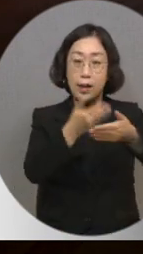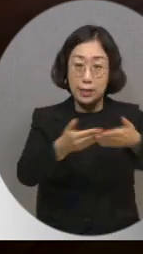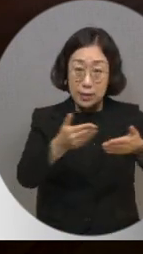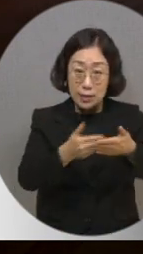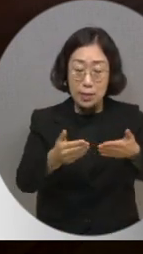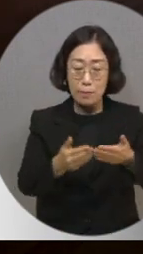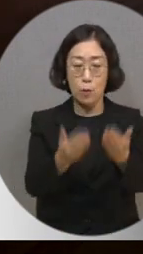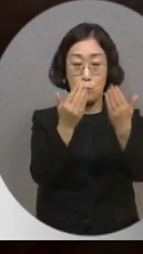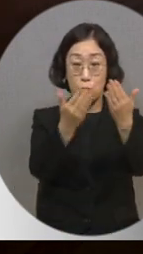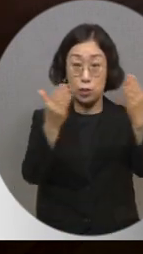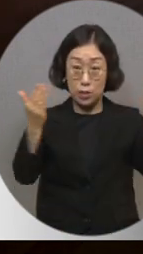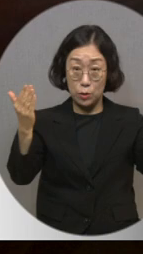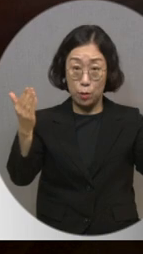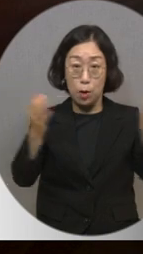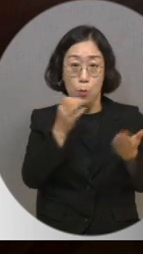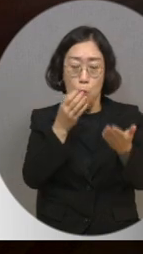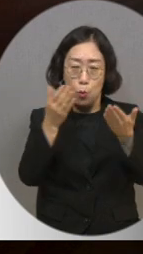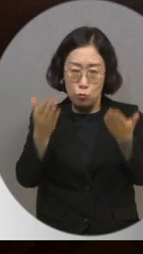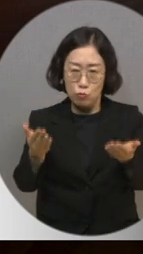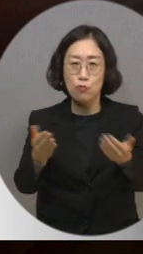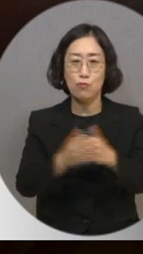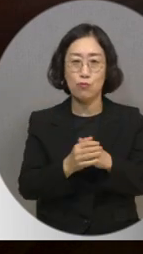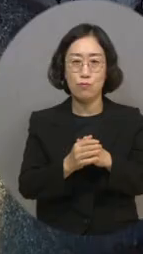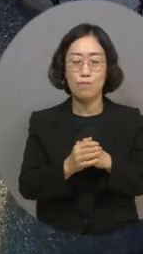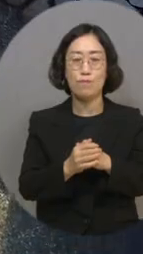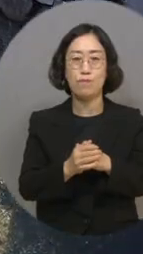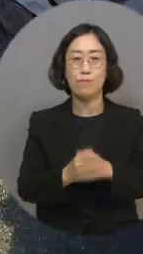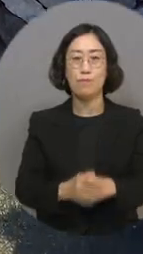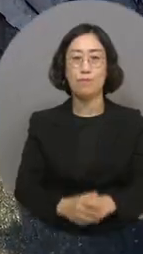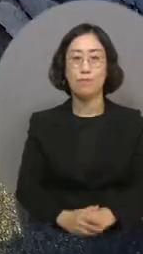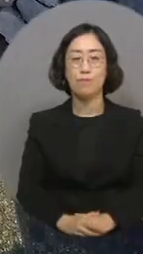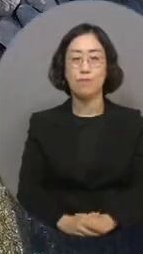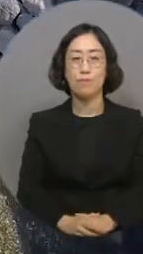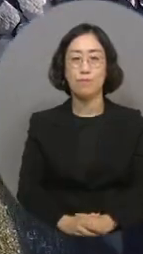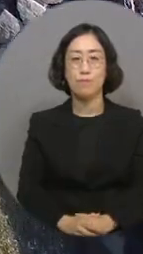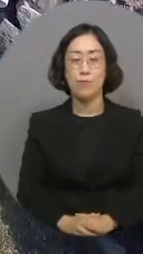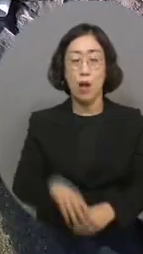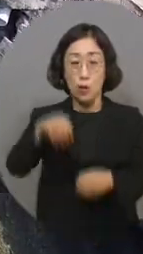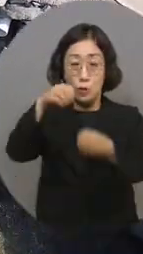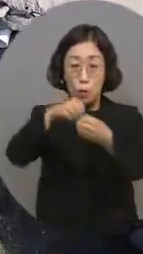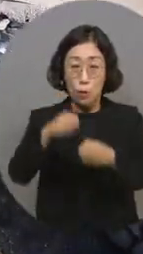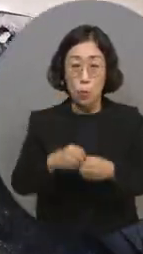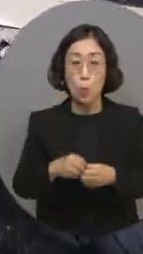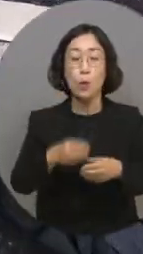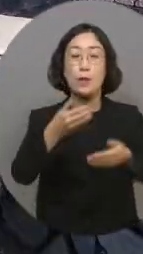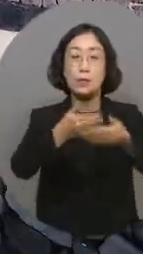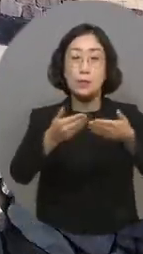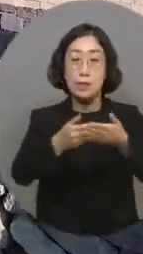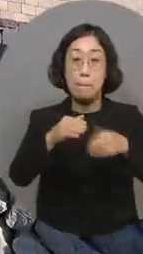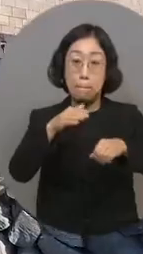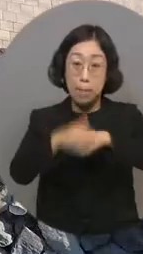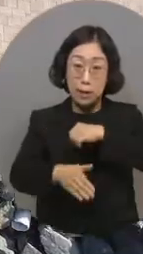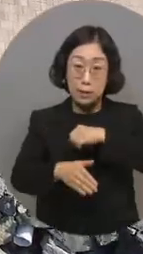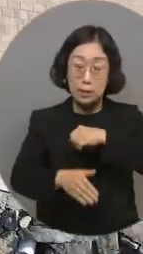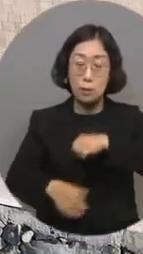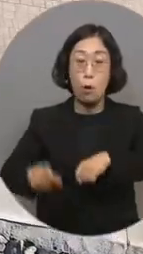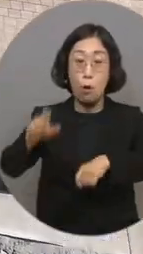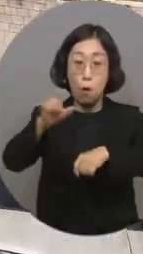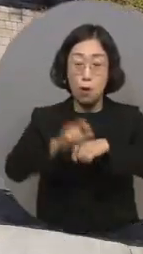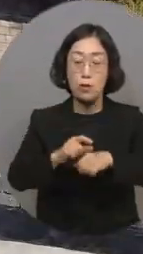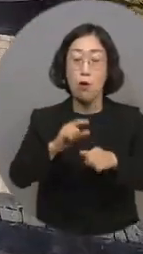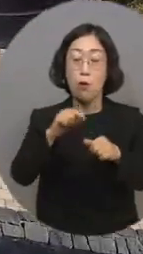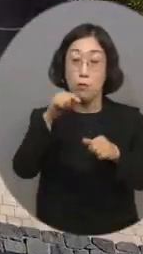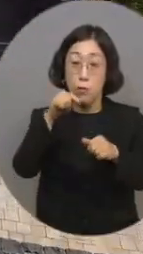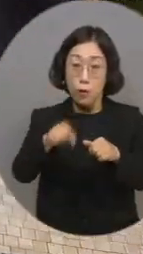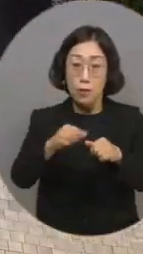전시의 전반에 좀 녹아들여져 있다고 볼 수 있겠습니다. 전통적인 산수화에서 화가들은 자연과